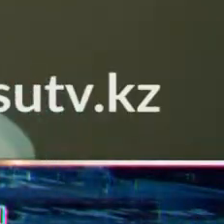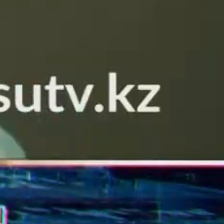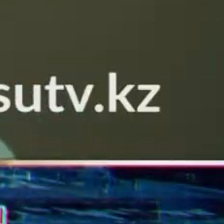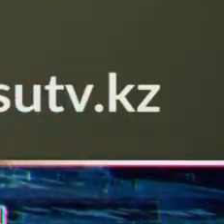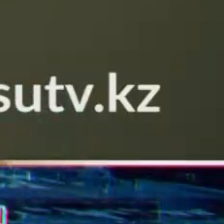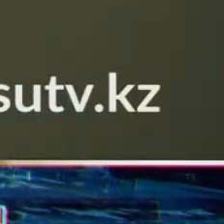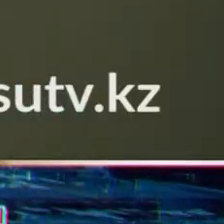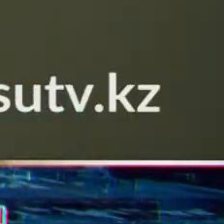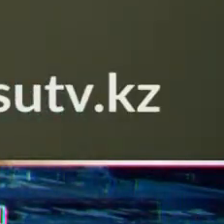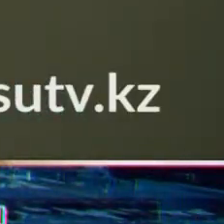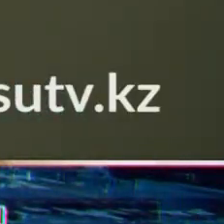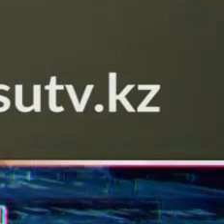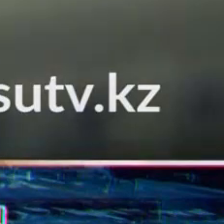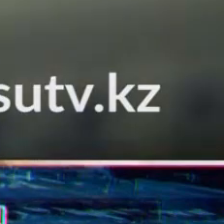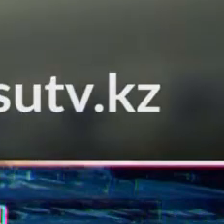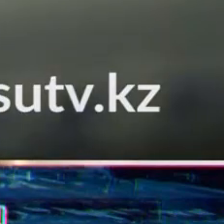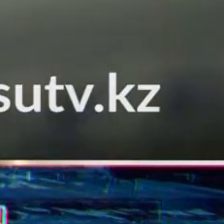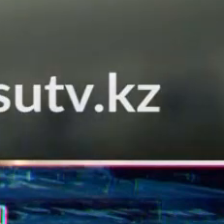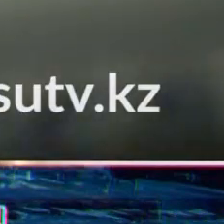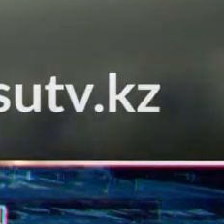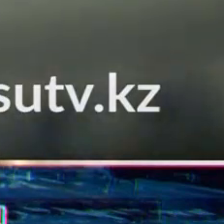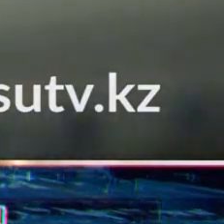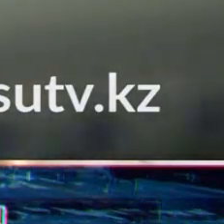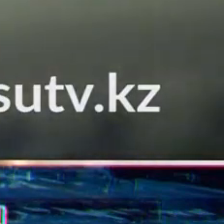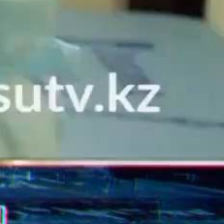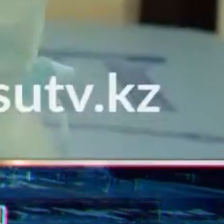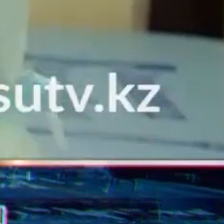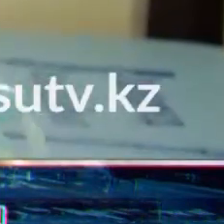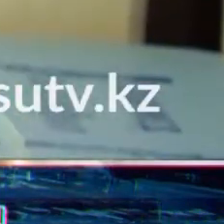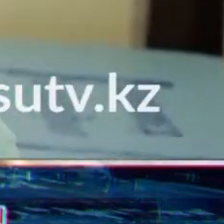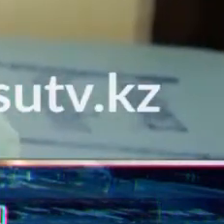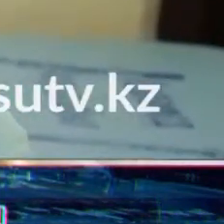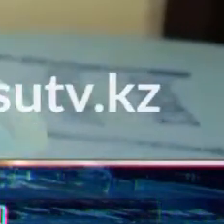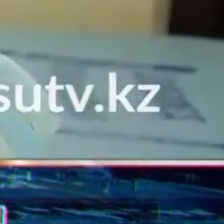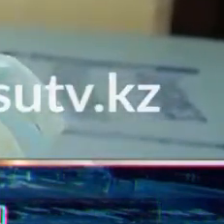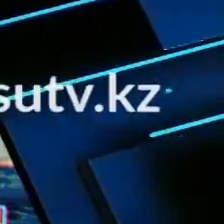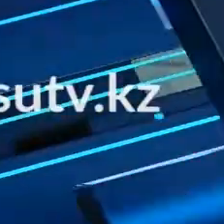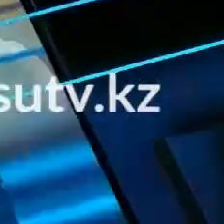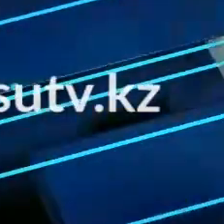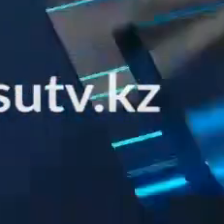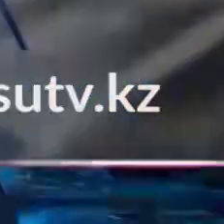Made in Казахстан. Отечественные ученые рассказали, когда будет готова казахстанская вакцина.